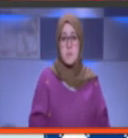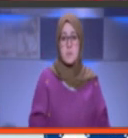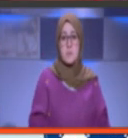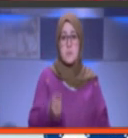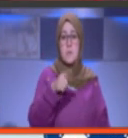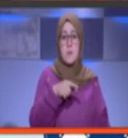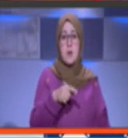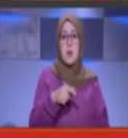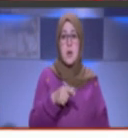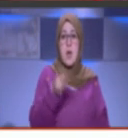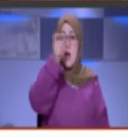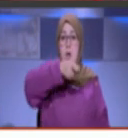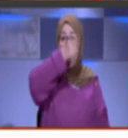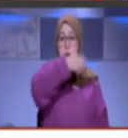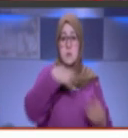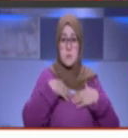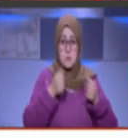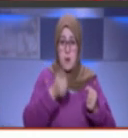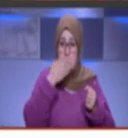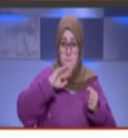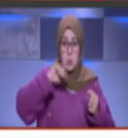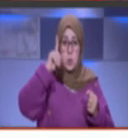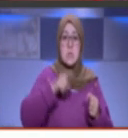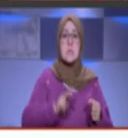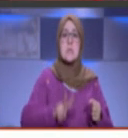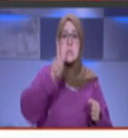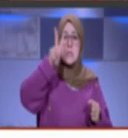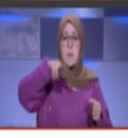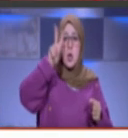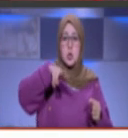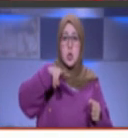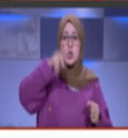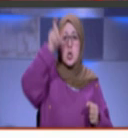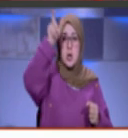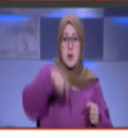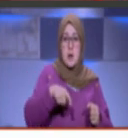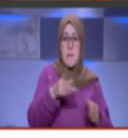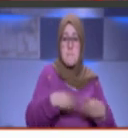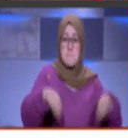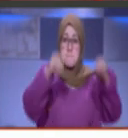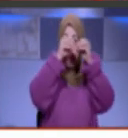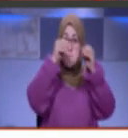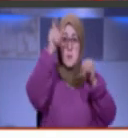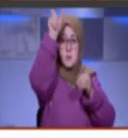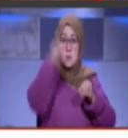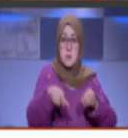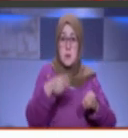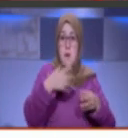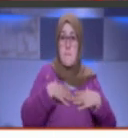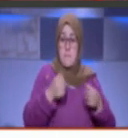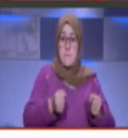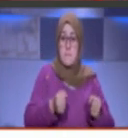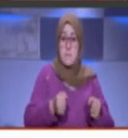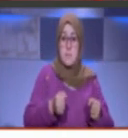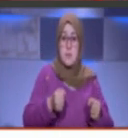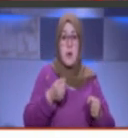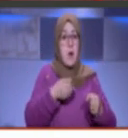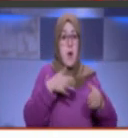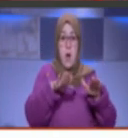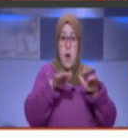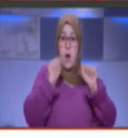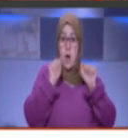الحالات التي تم شفائها 17 حالة، وبذلك يصل عدد المتعافين الذين خرجوا من مستشفيات العزل